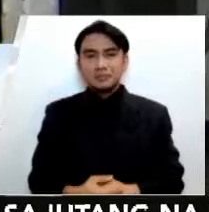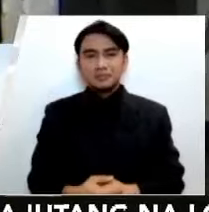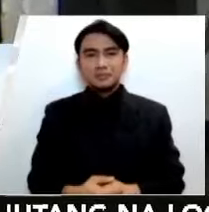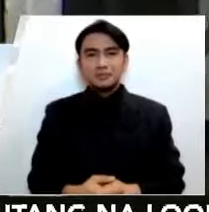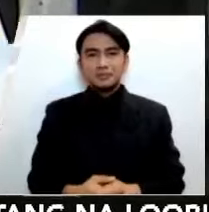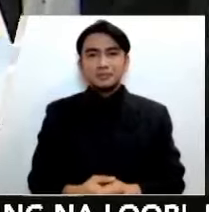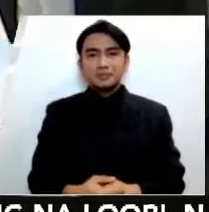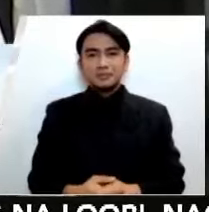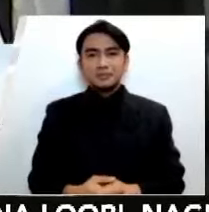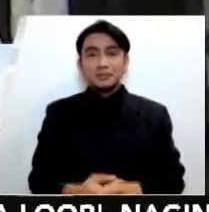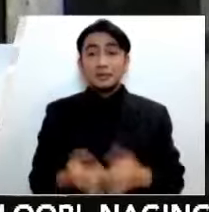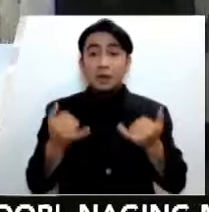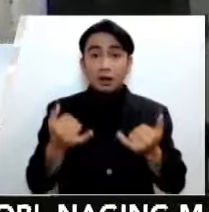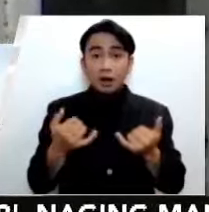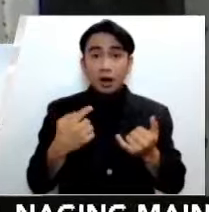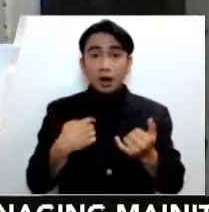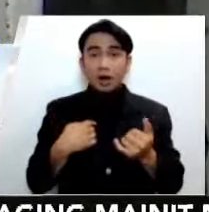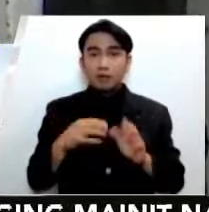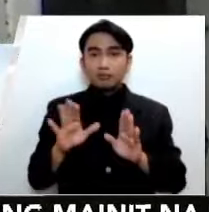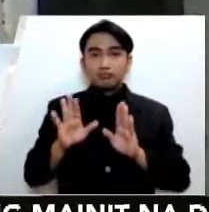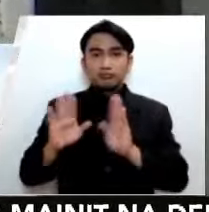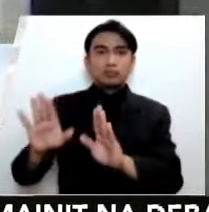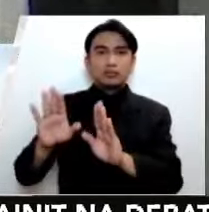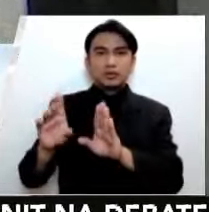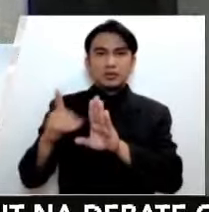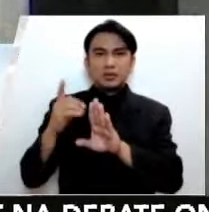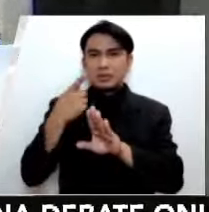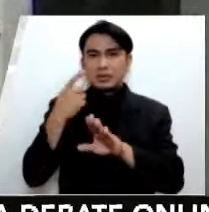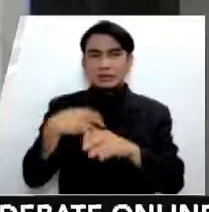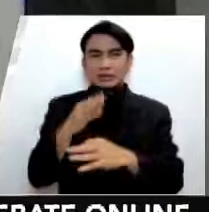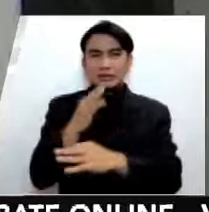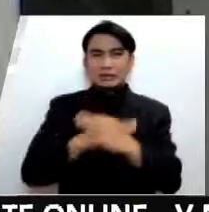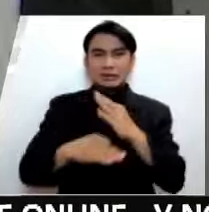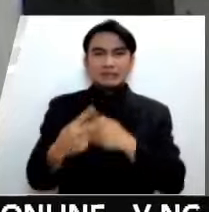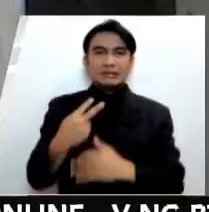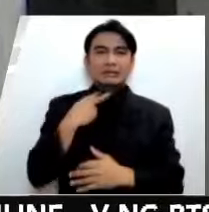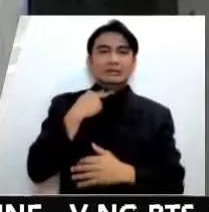Kaya ako tinulak konti yung pinto kasi inipit niya pa ako.